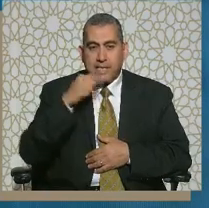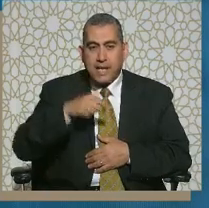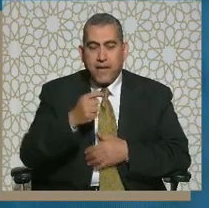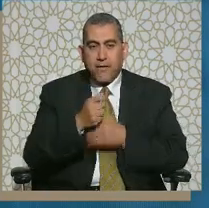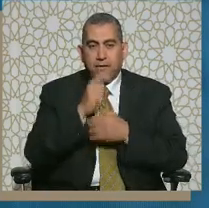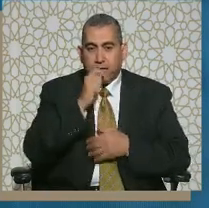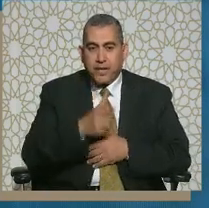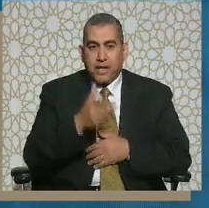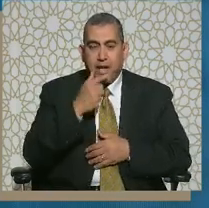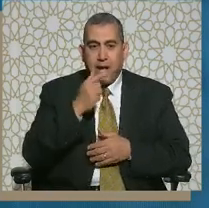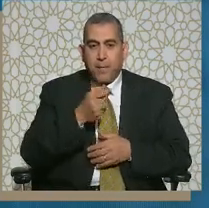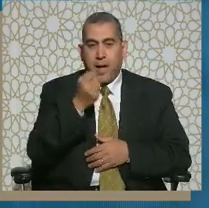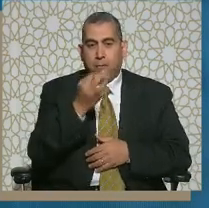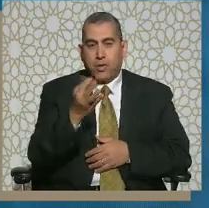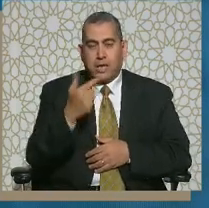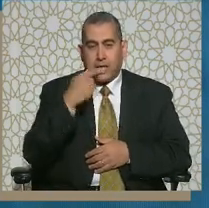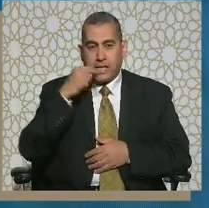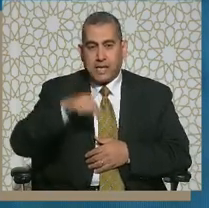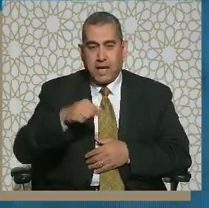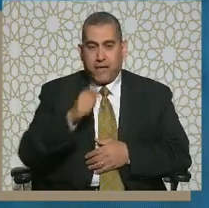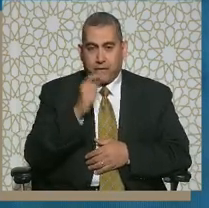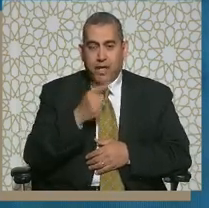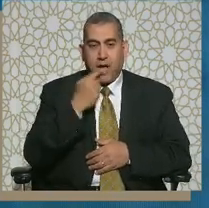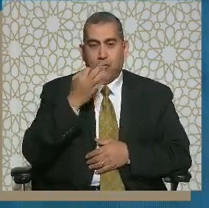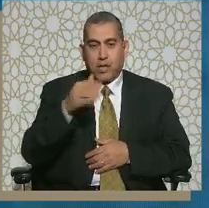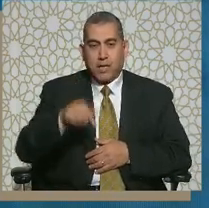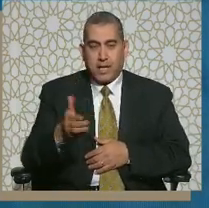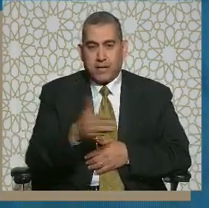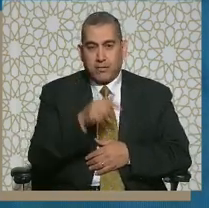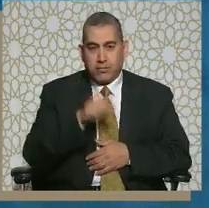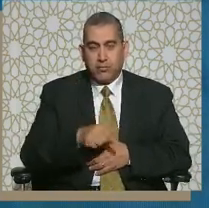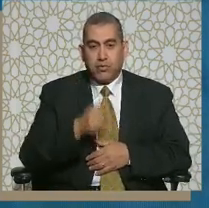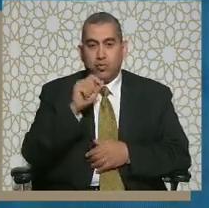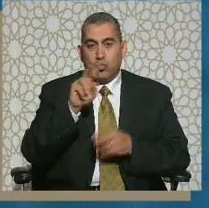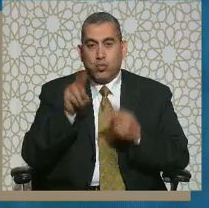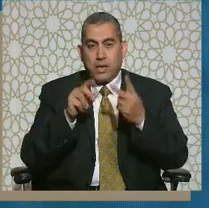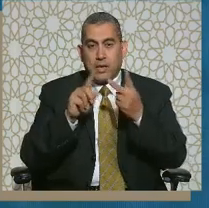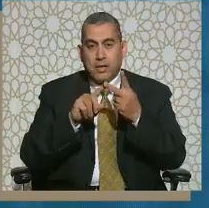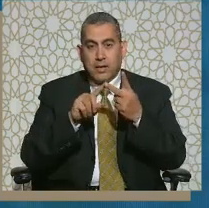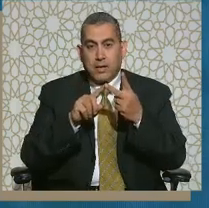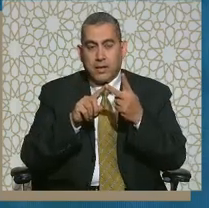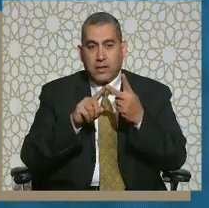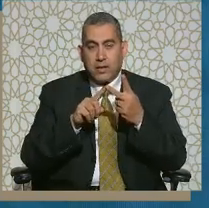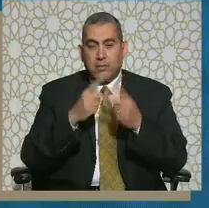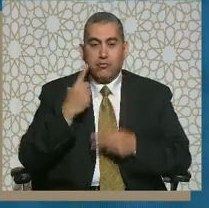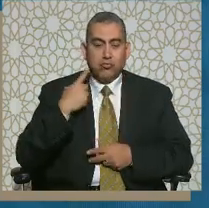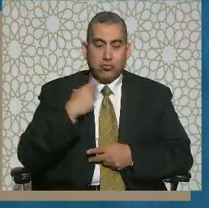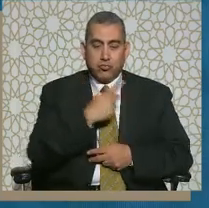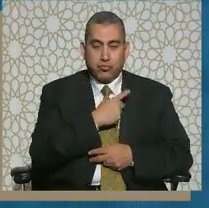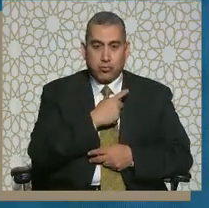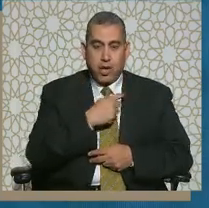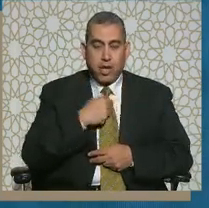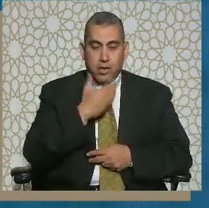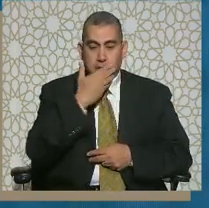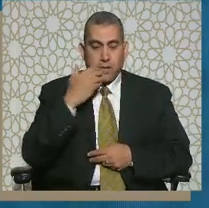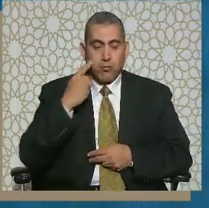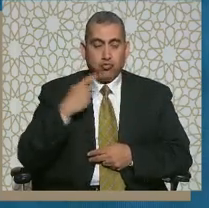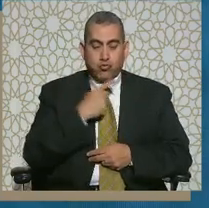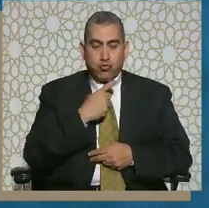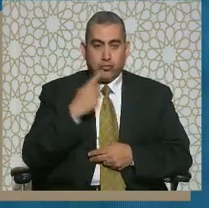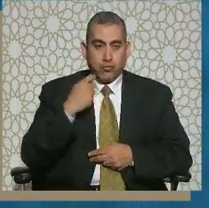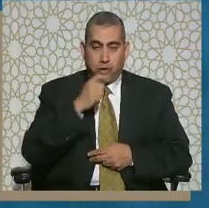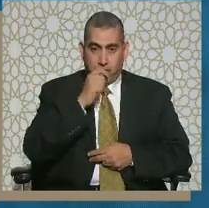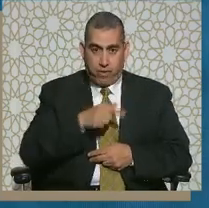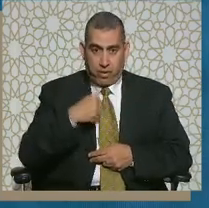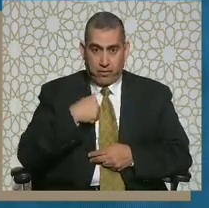زكاه الفطر 35 جنيه تمام السؤال الثاني حضرتك يا فندم هل العطر يفسد الصيام التعطر باي نوع من